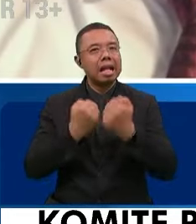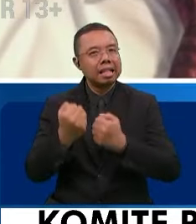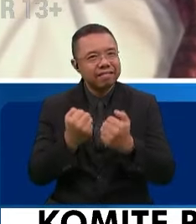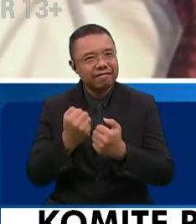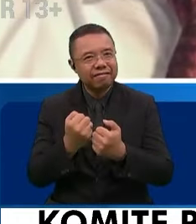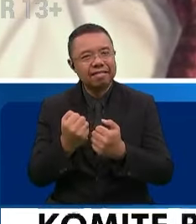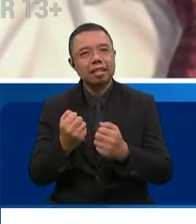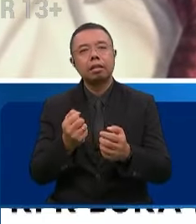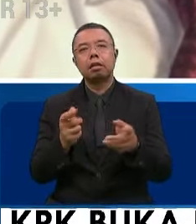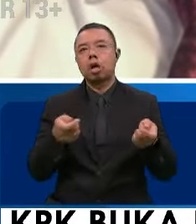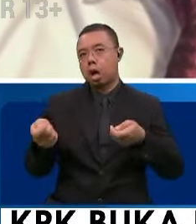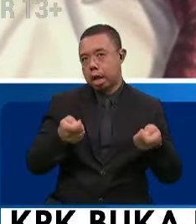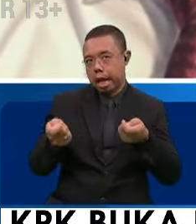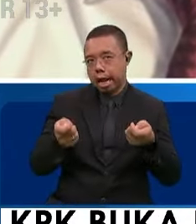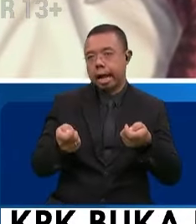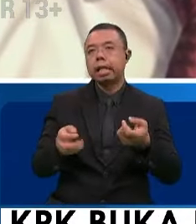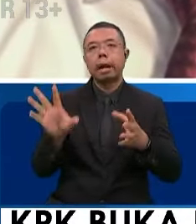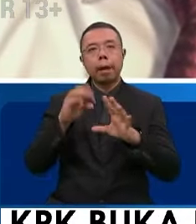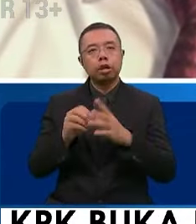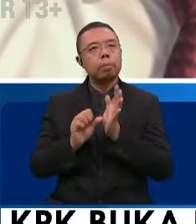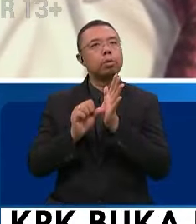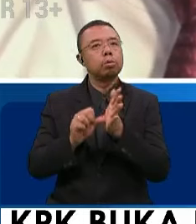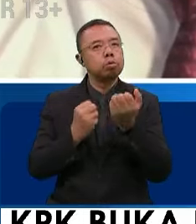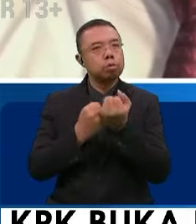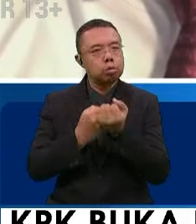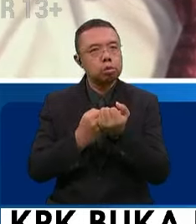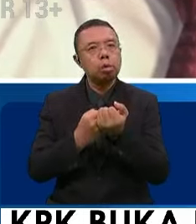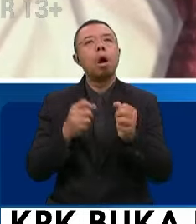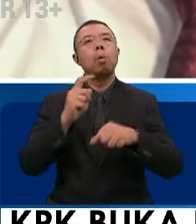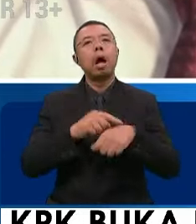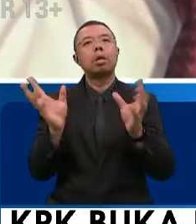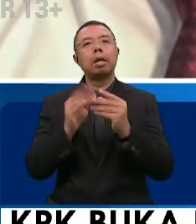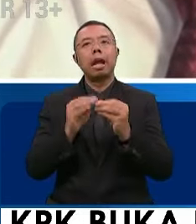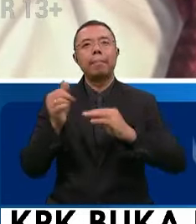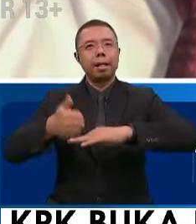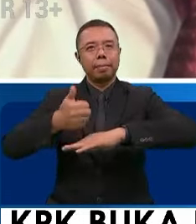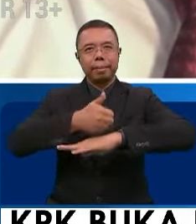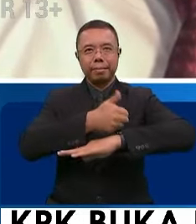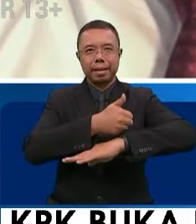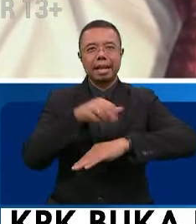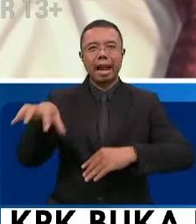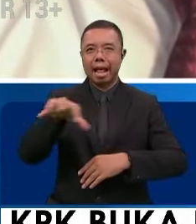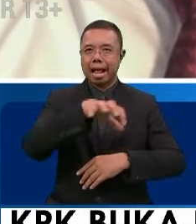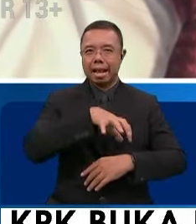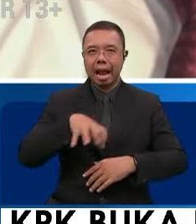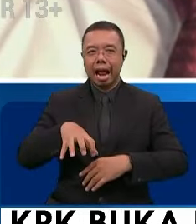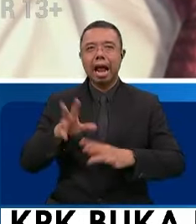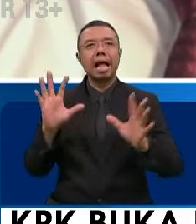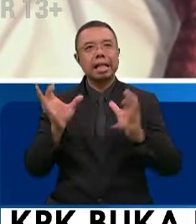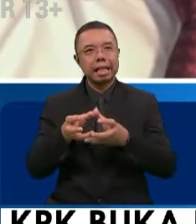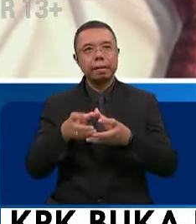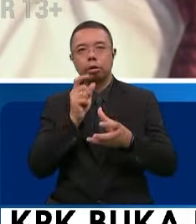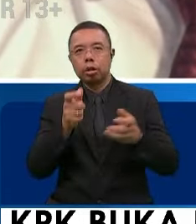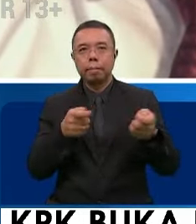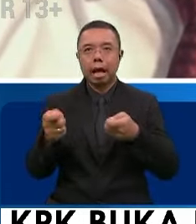berkontribusi pada saat adanya penyelenggaraan high level meeting. Jadi di tim pengendali